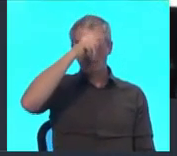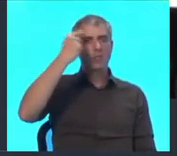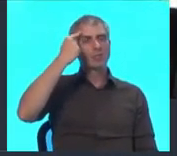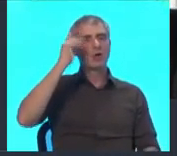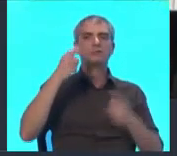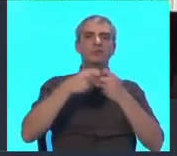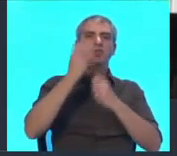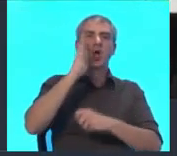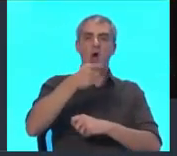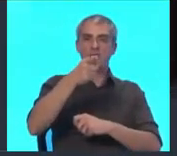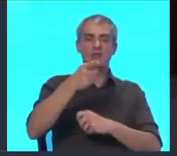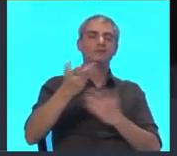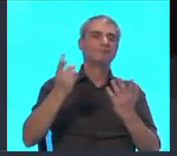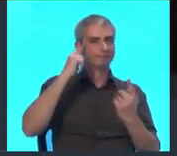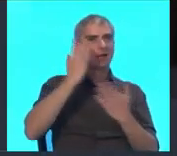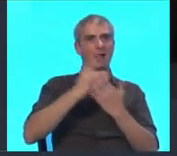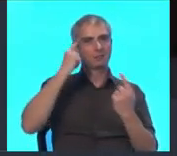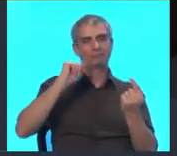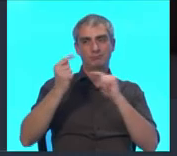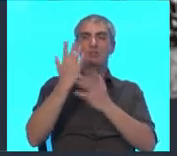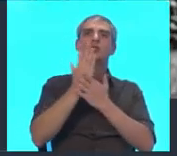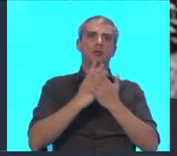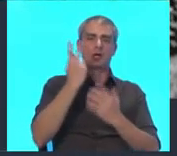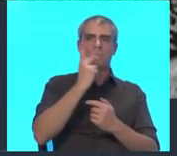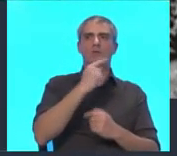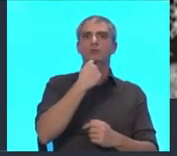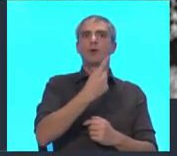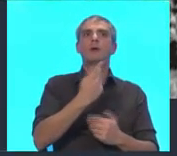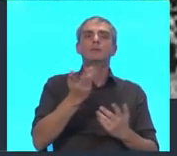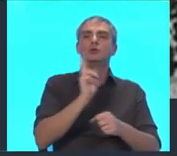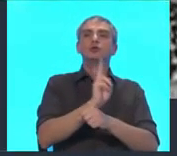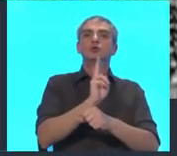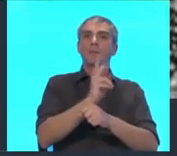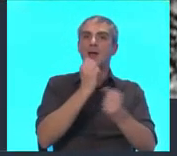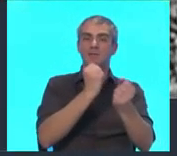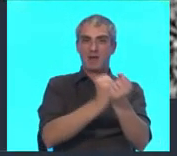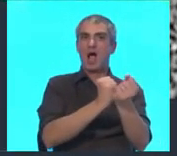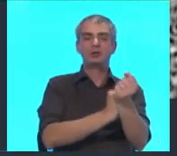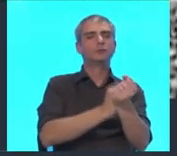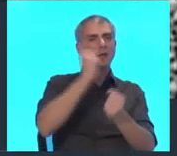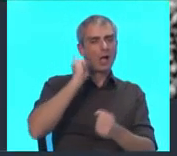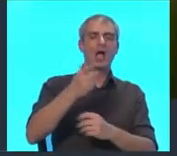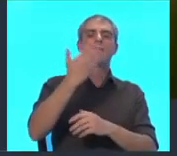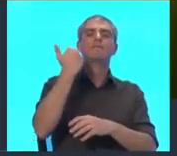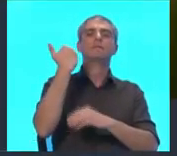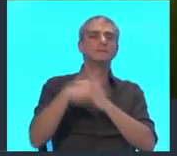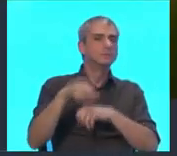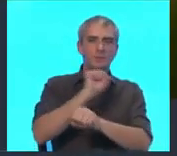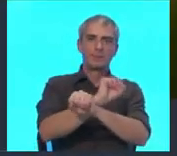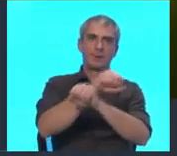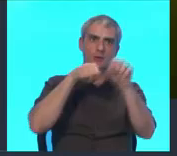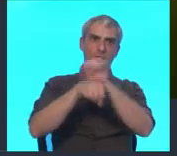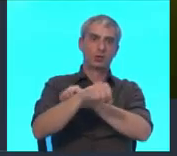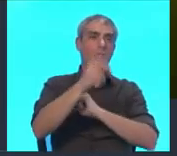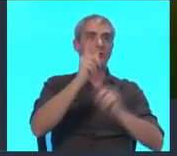העונש שנגזר עליו חלוקות. יש כמובן מי שטוענים כי השומר מאושוויץ חייב לסיים את חייו בכלא. אחרים,